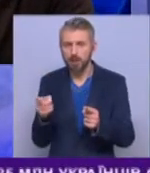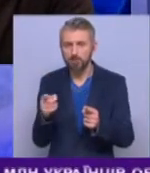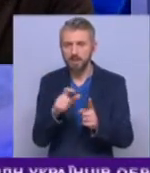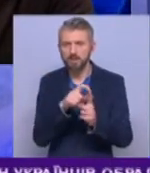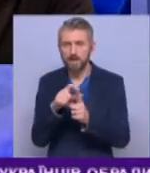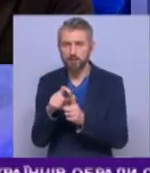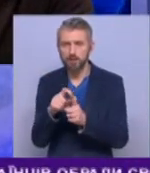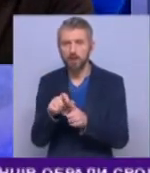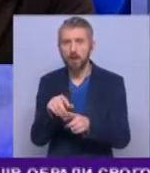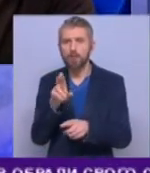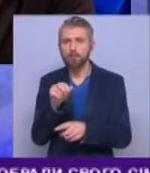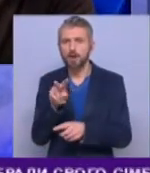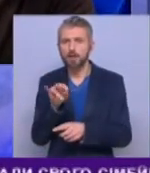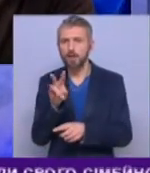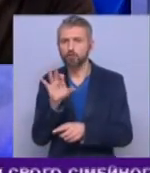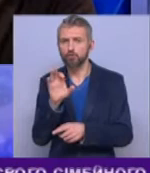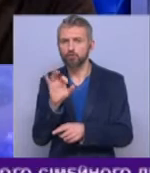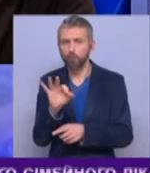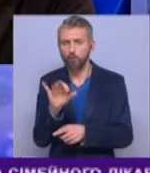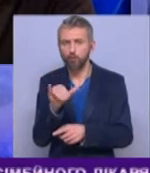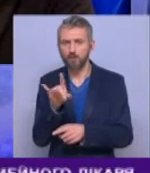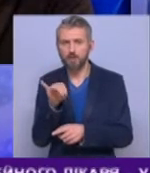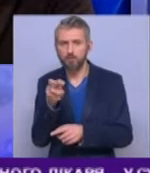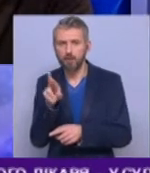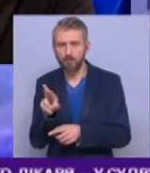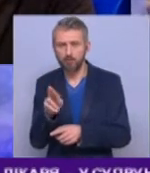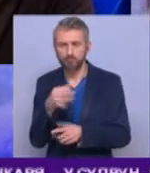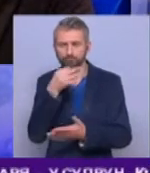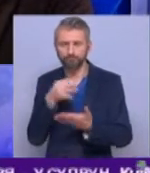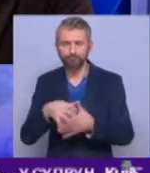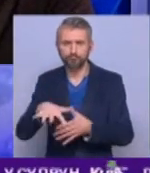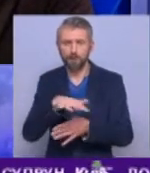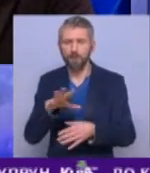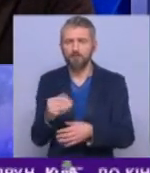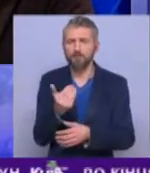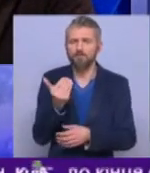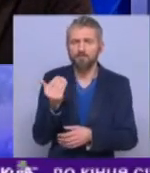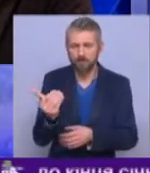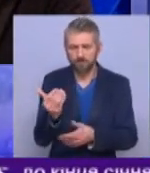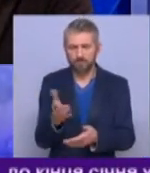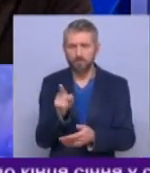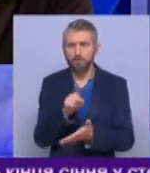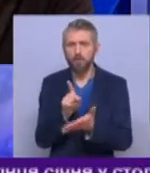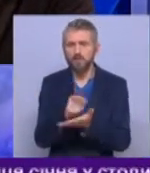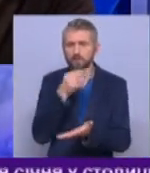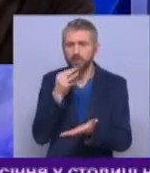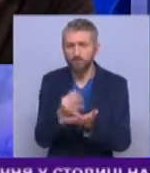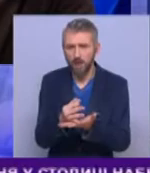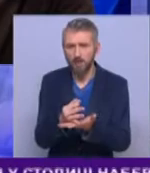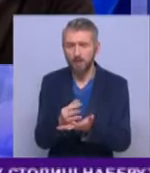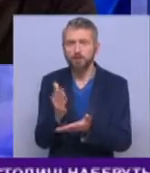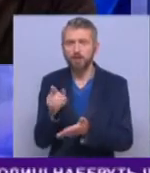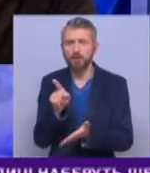він відходить у небуття. Такого питання взагалі не буде. Все це майно належить вам, ви за нього відповідальні, ви повинні